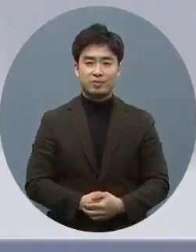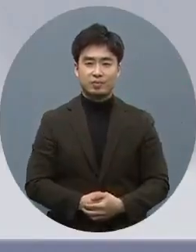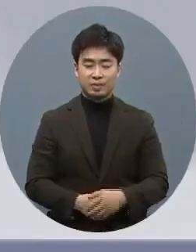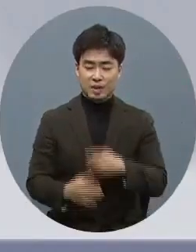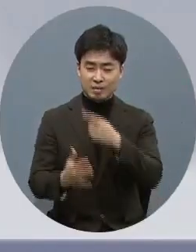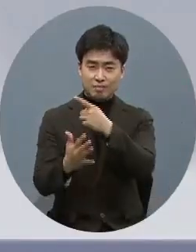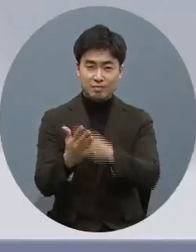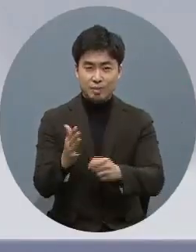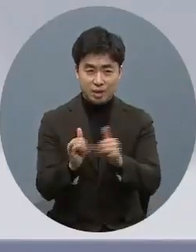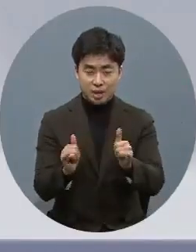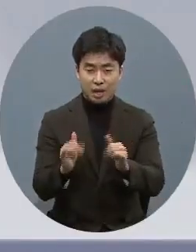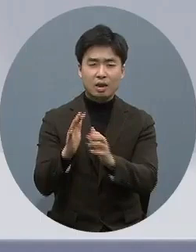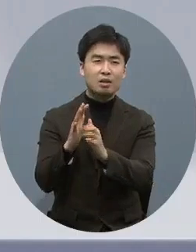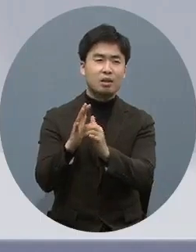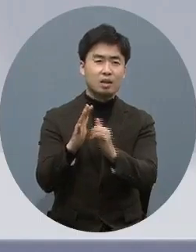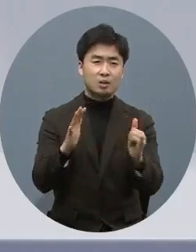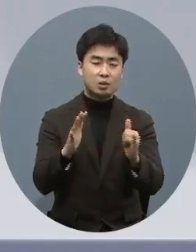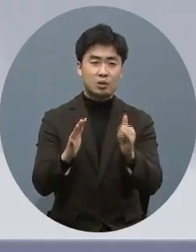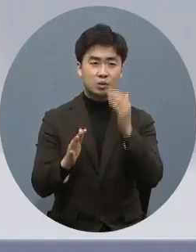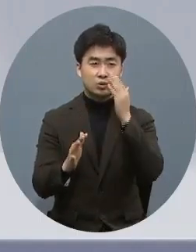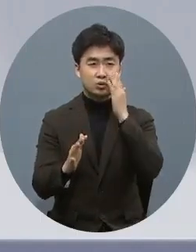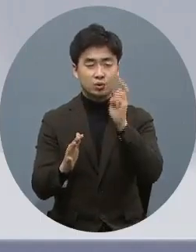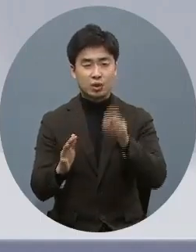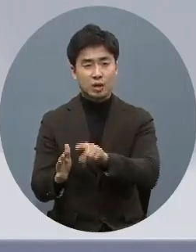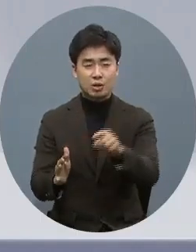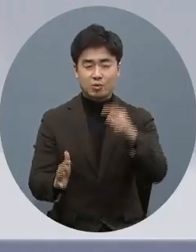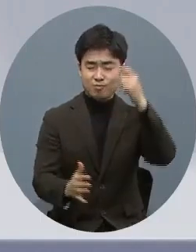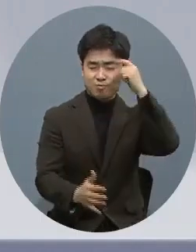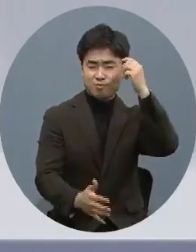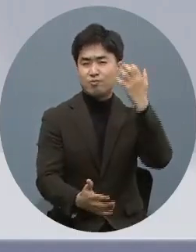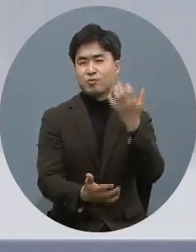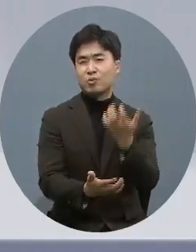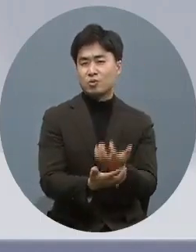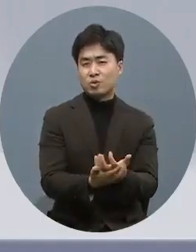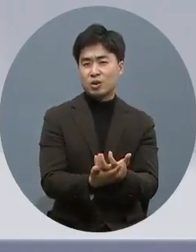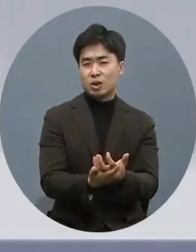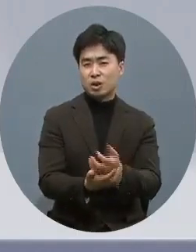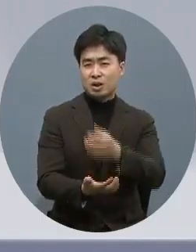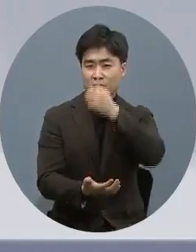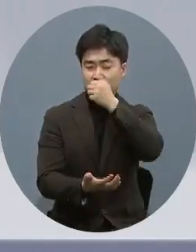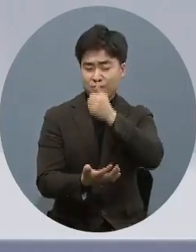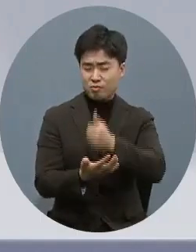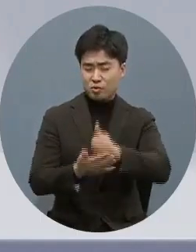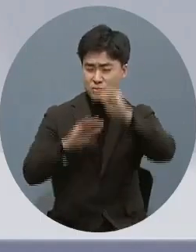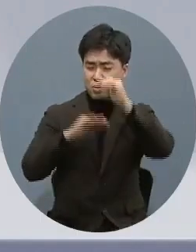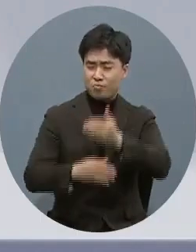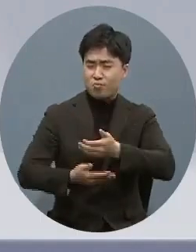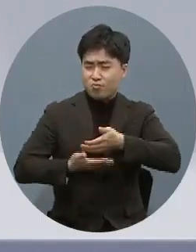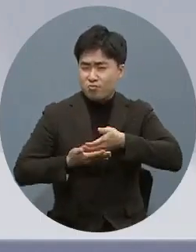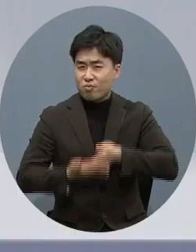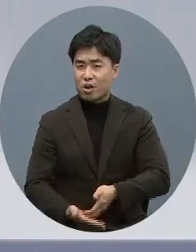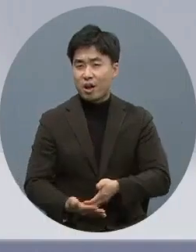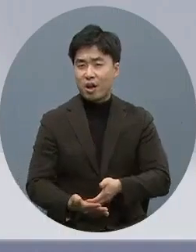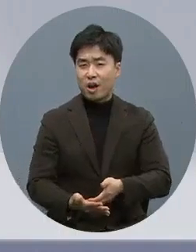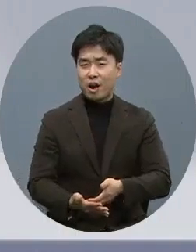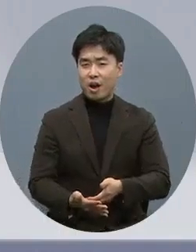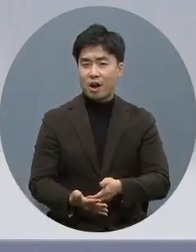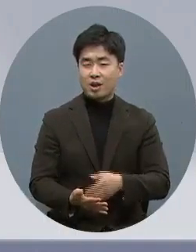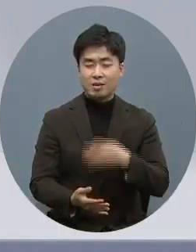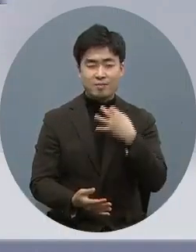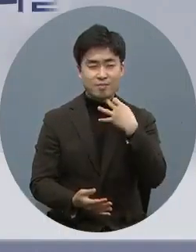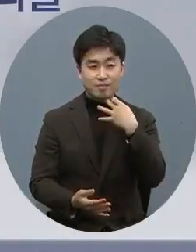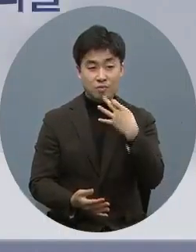가족 지역 사회까지 회복하기 어려운 충격을 받았고 범죄의 내용이 중하다면 아직